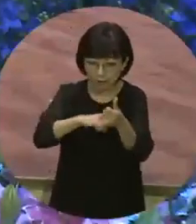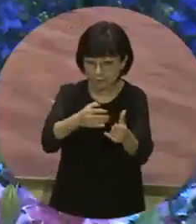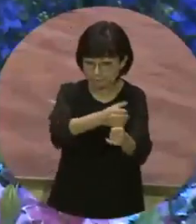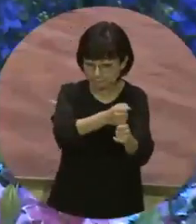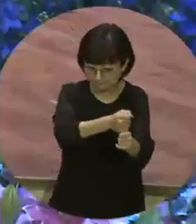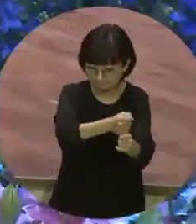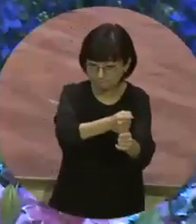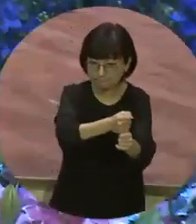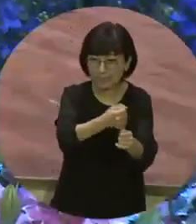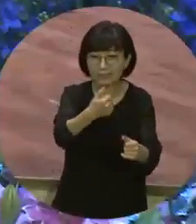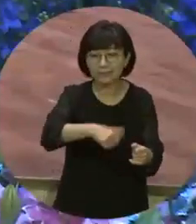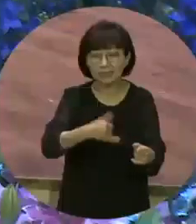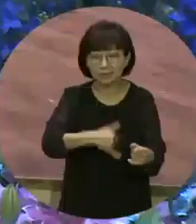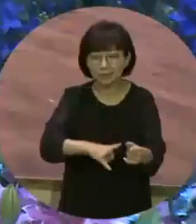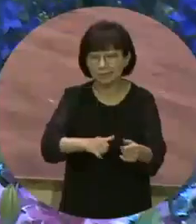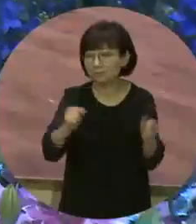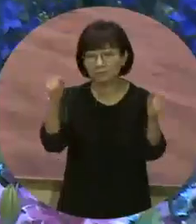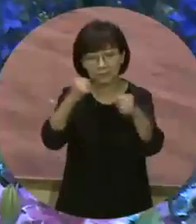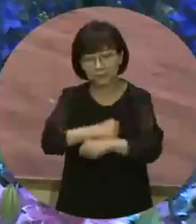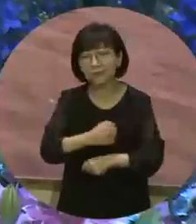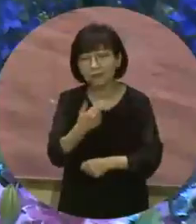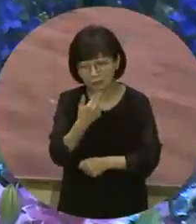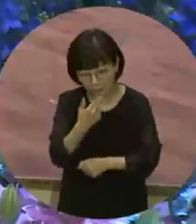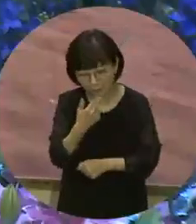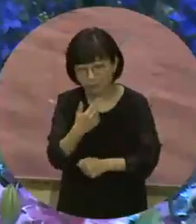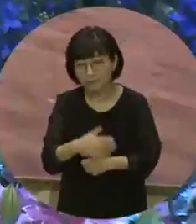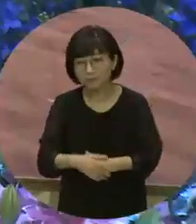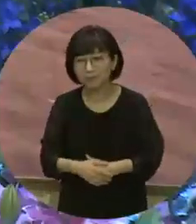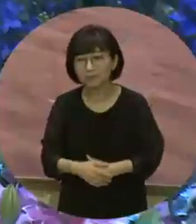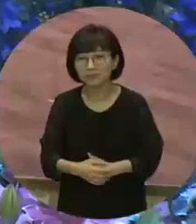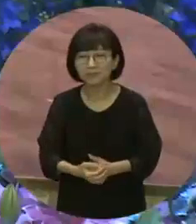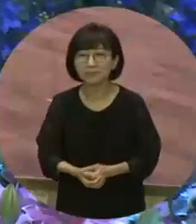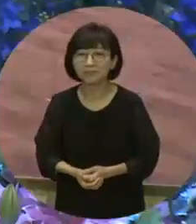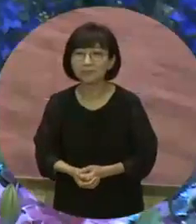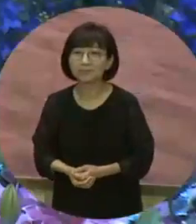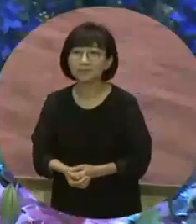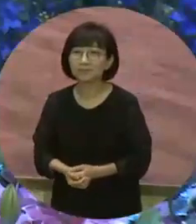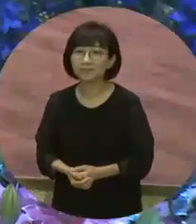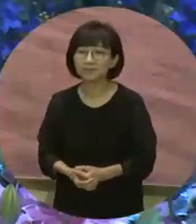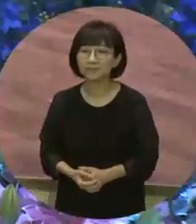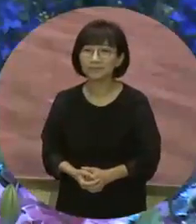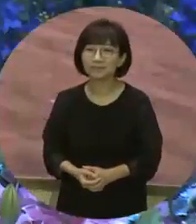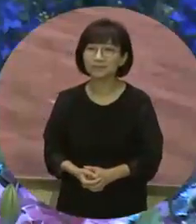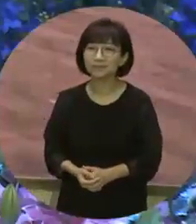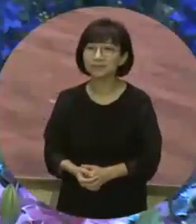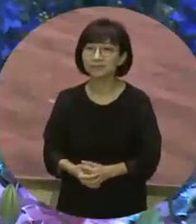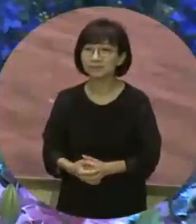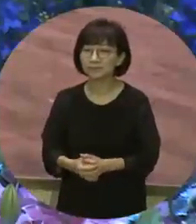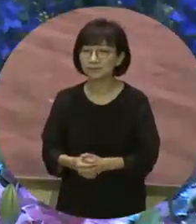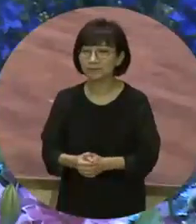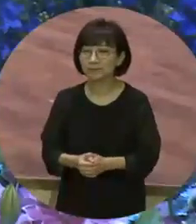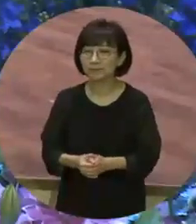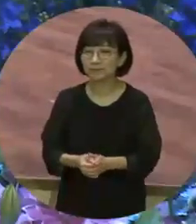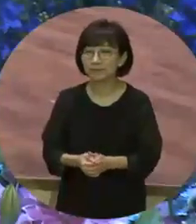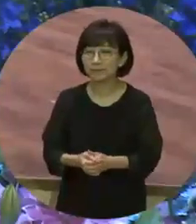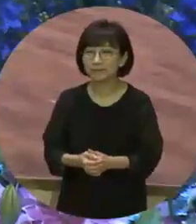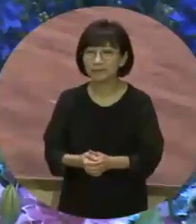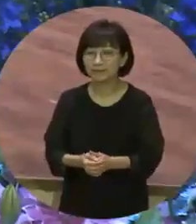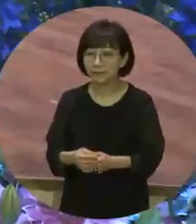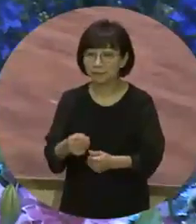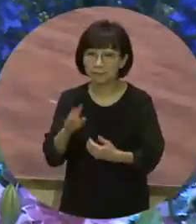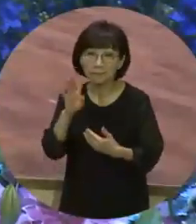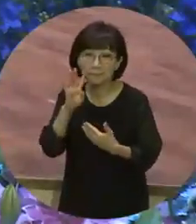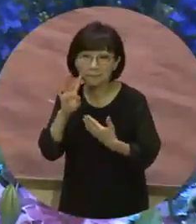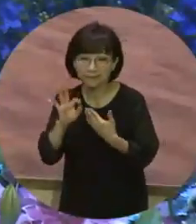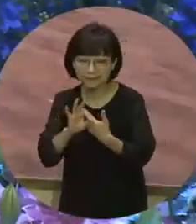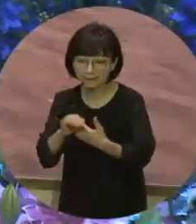절대 망하지 않습니다. 아멘. 이 부모가요, 이 이 불신앙 신앙생활 하지